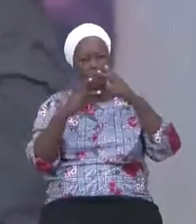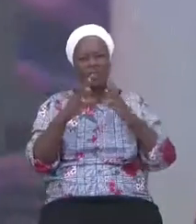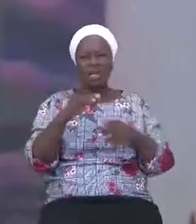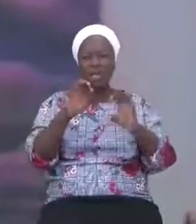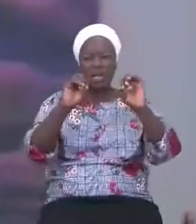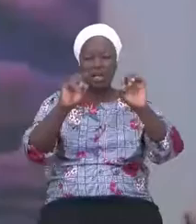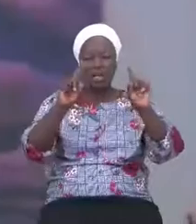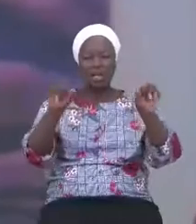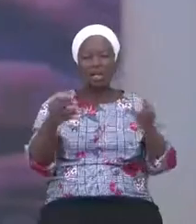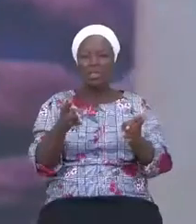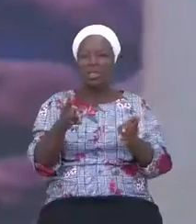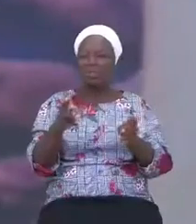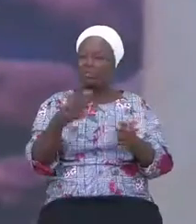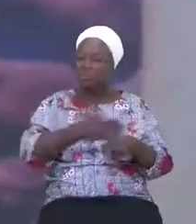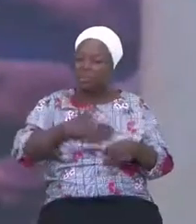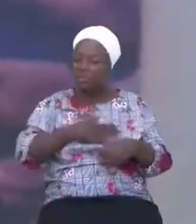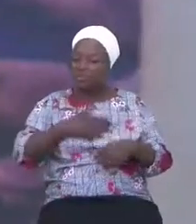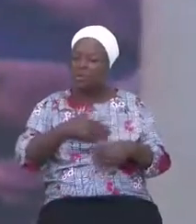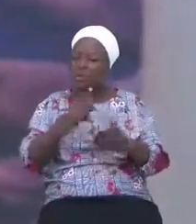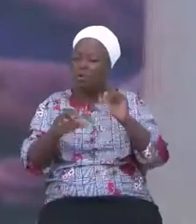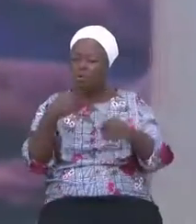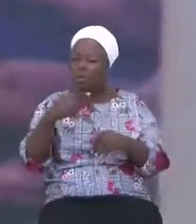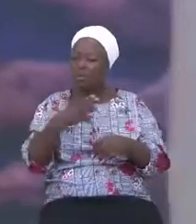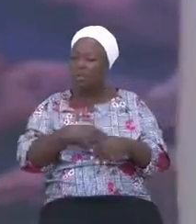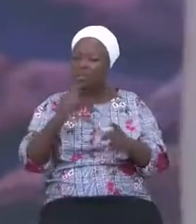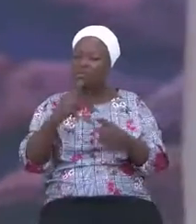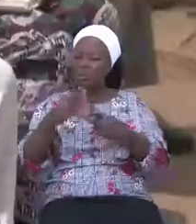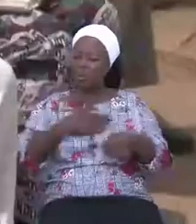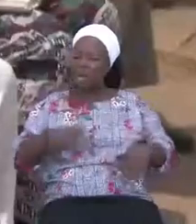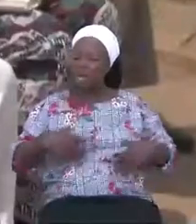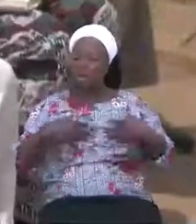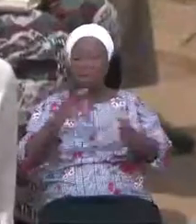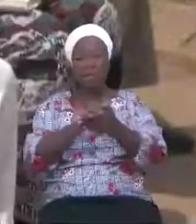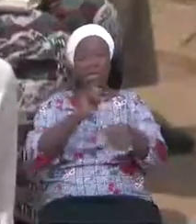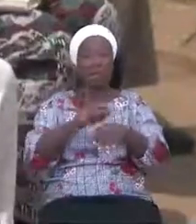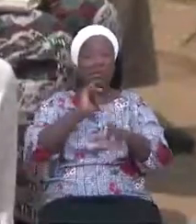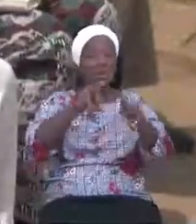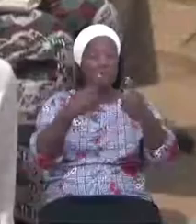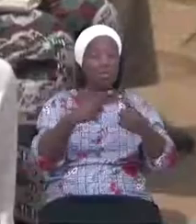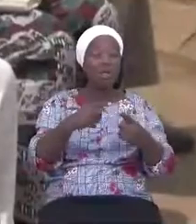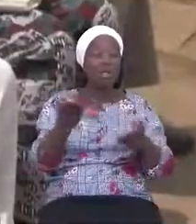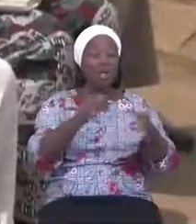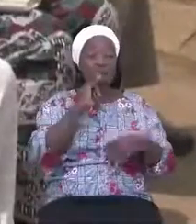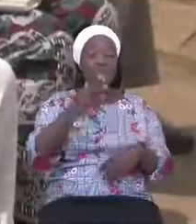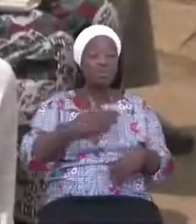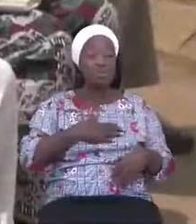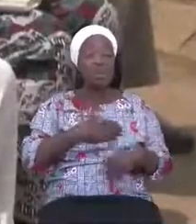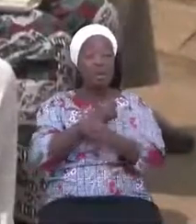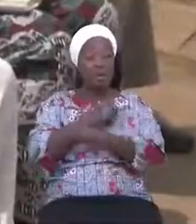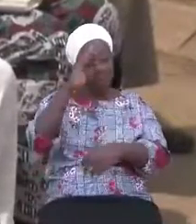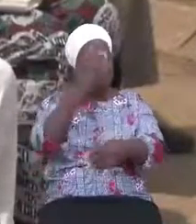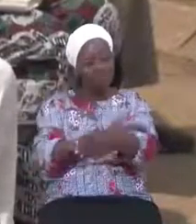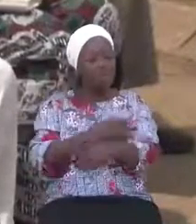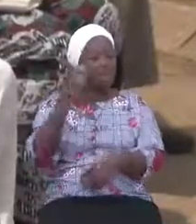Élie. Prophète, prophète, parle dans ma vie. Non, non, ce temps est passé. Écoute, voici mon fils bien-aimé,